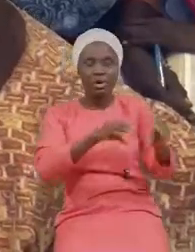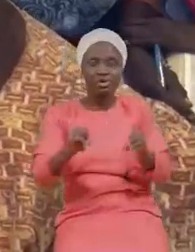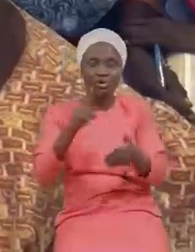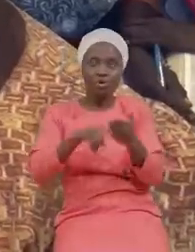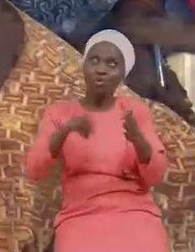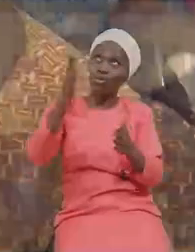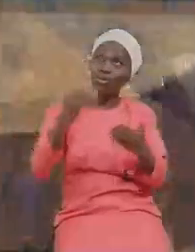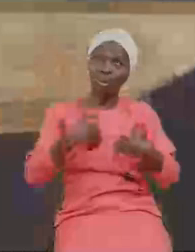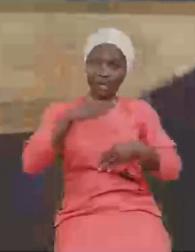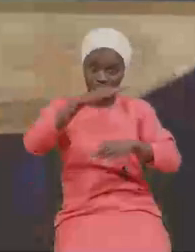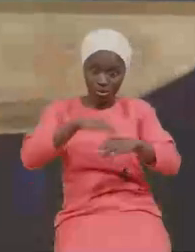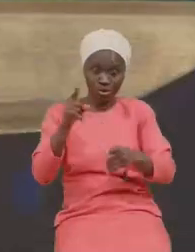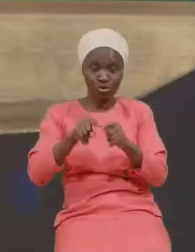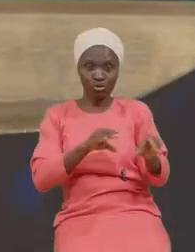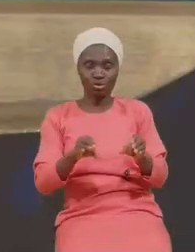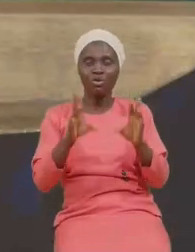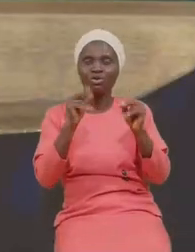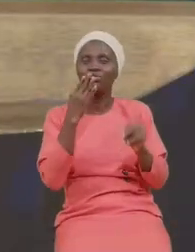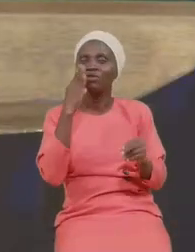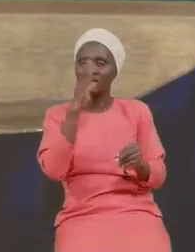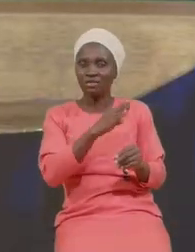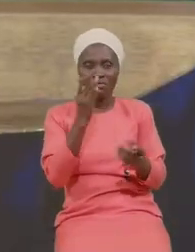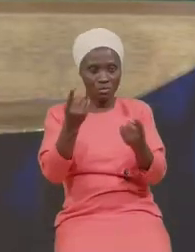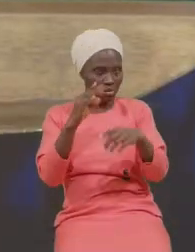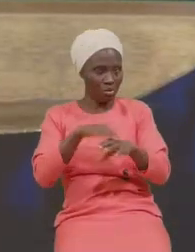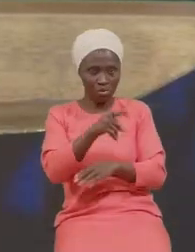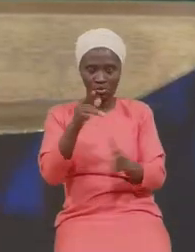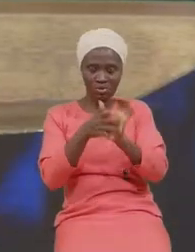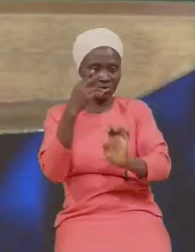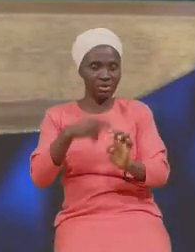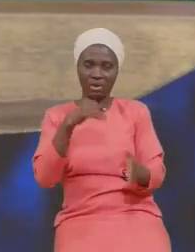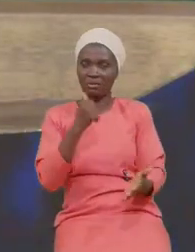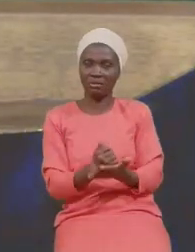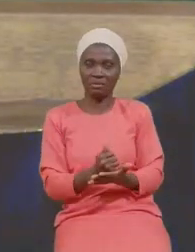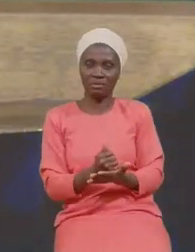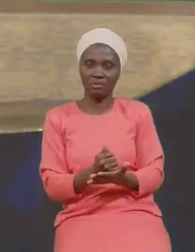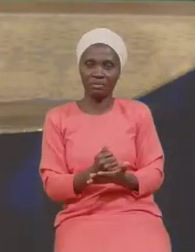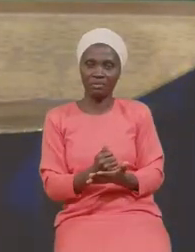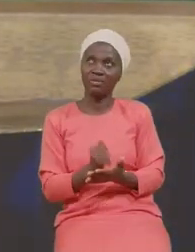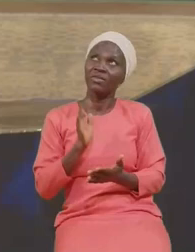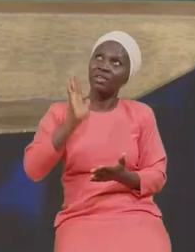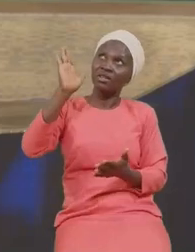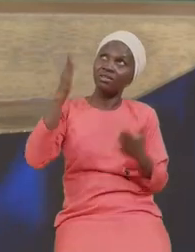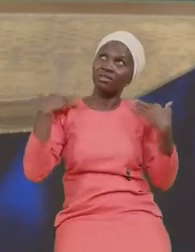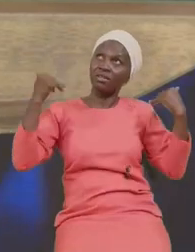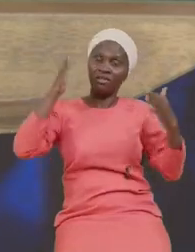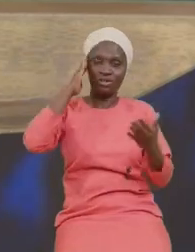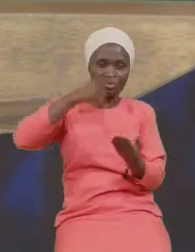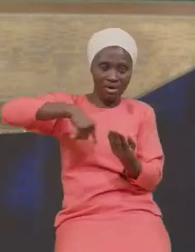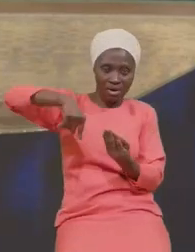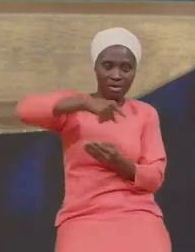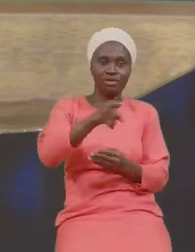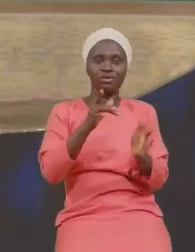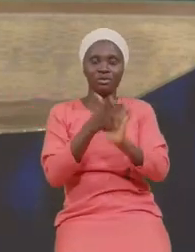appelez faire aucun mal le viendra sur votre vie au nom de Jésus Christ ces anges vont vous entourer